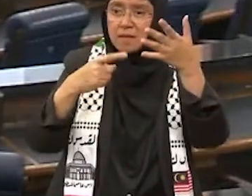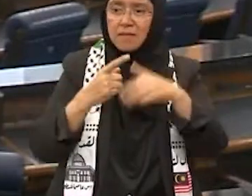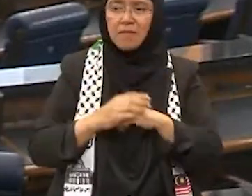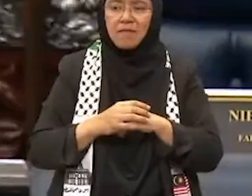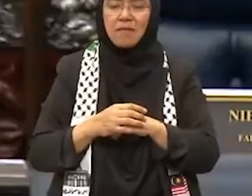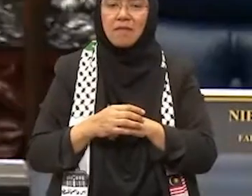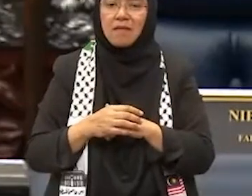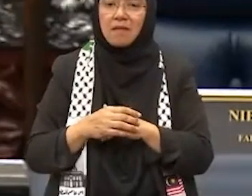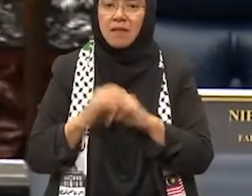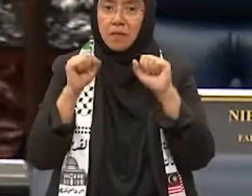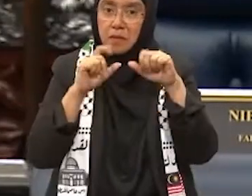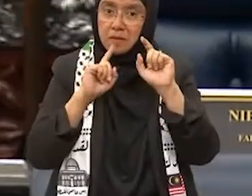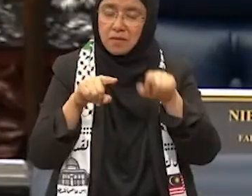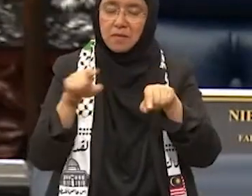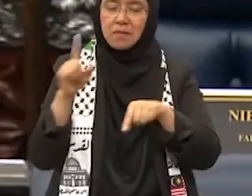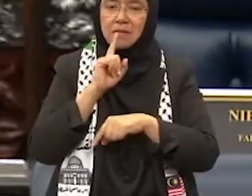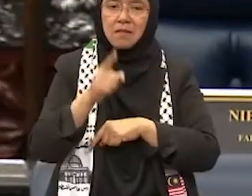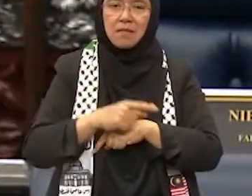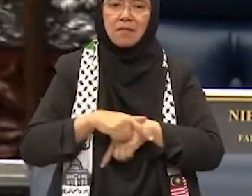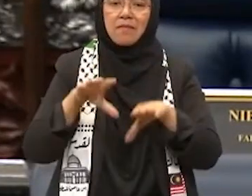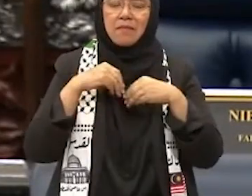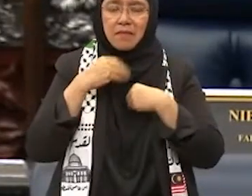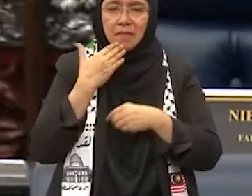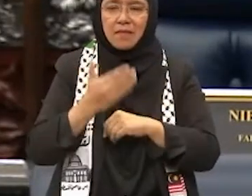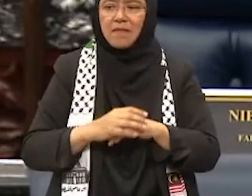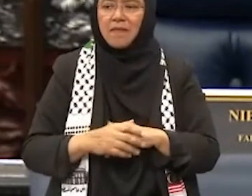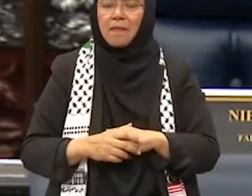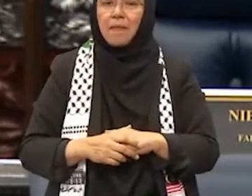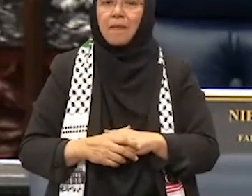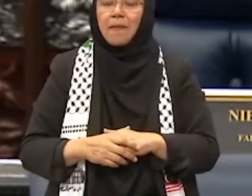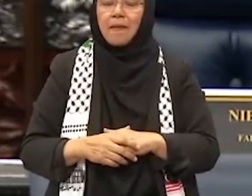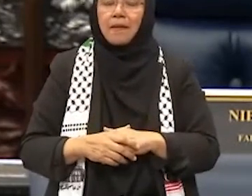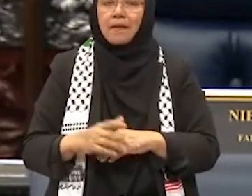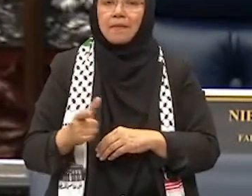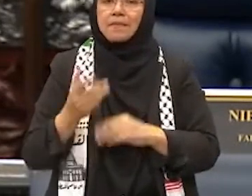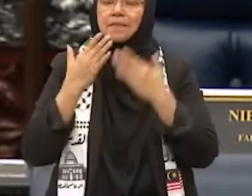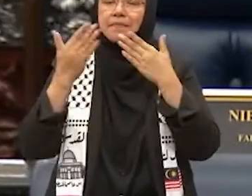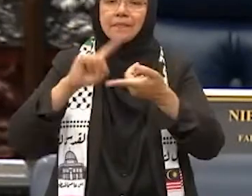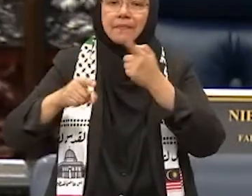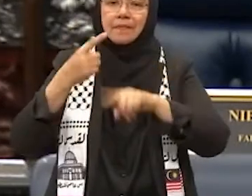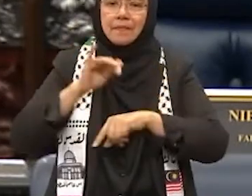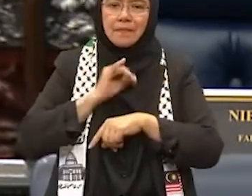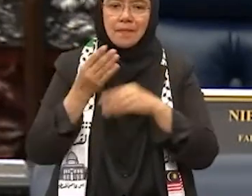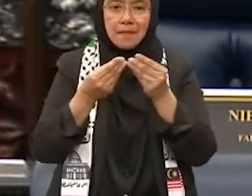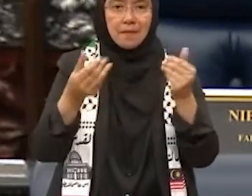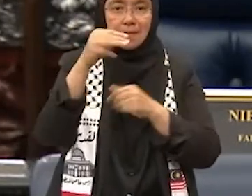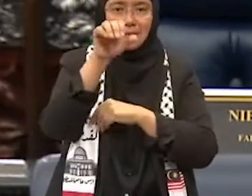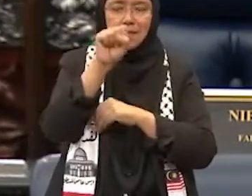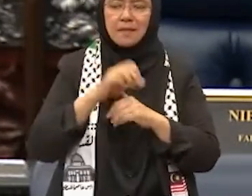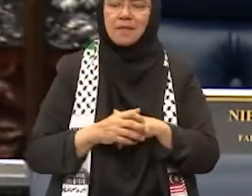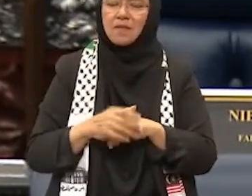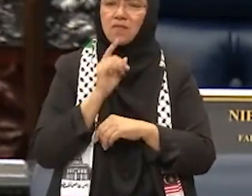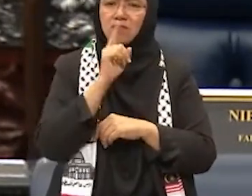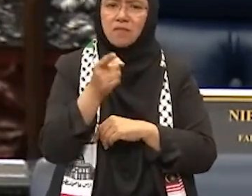saya pas memang kalau kita lihat sebenarnya MC menerima aduan daripada pelbagai pihak